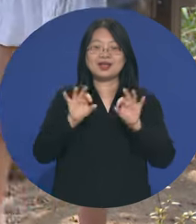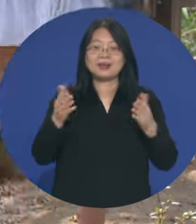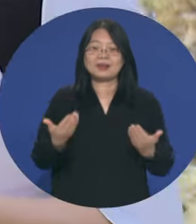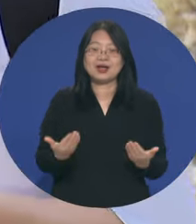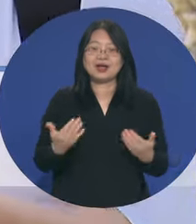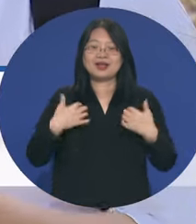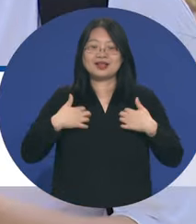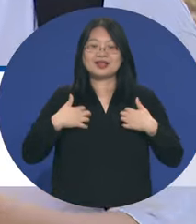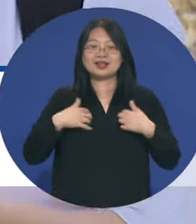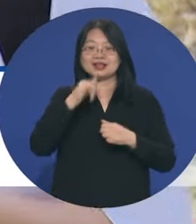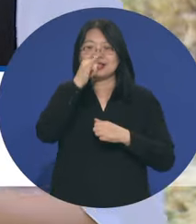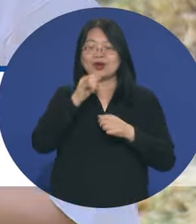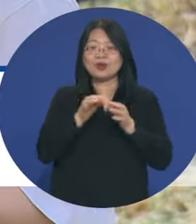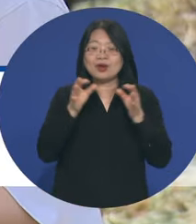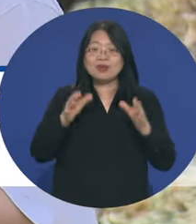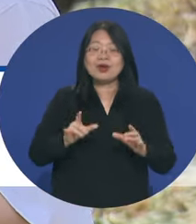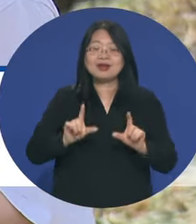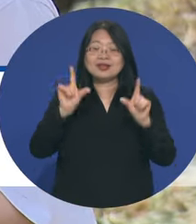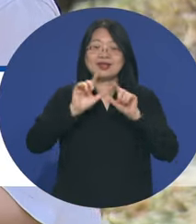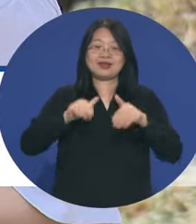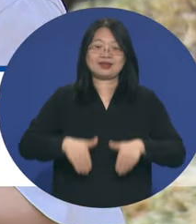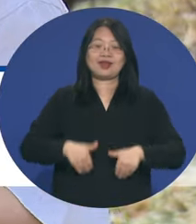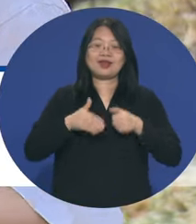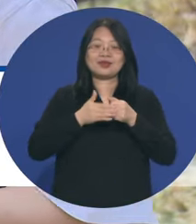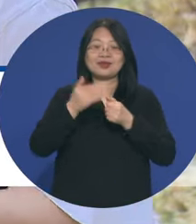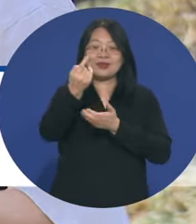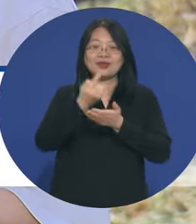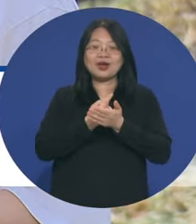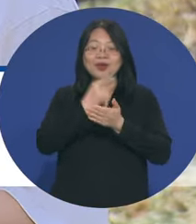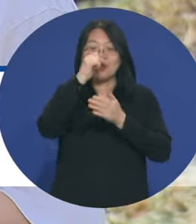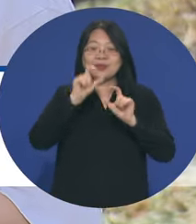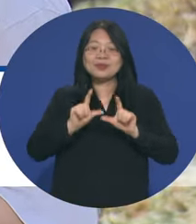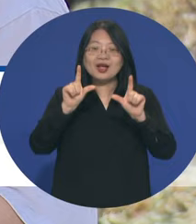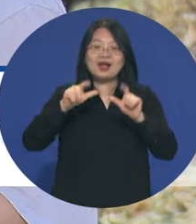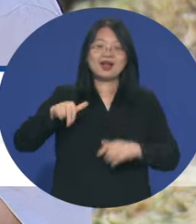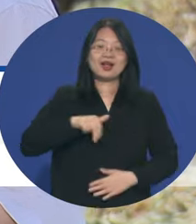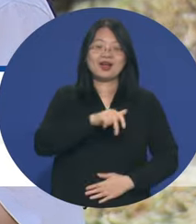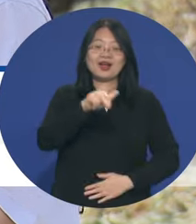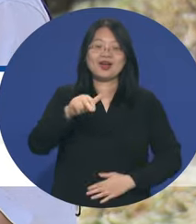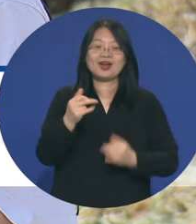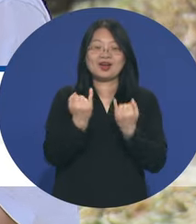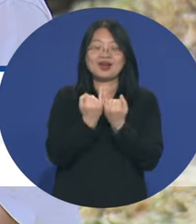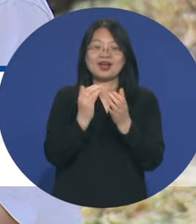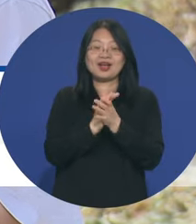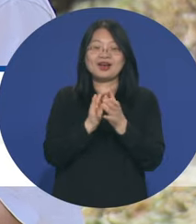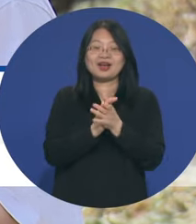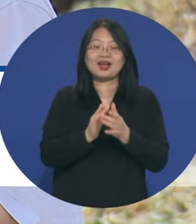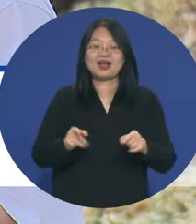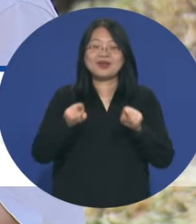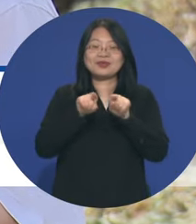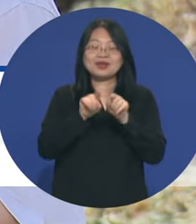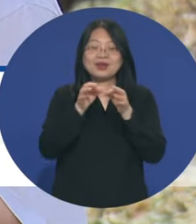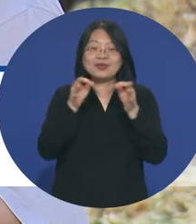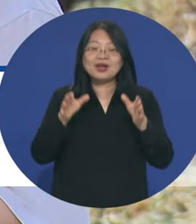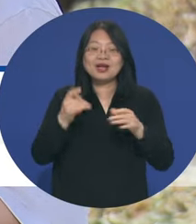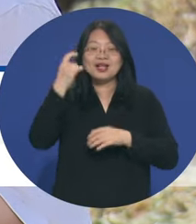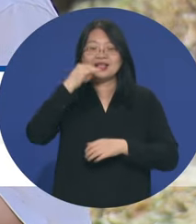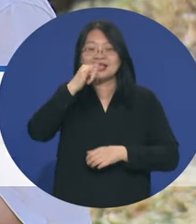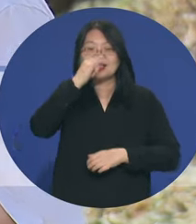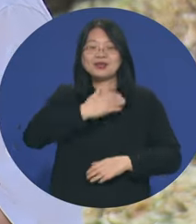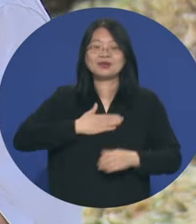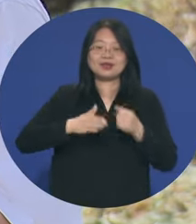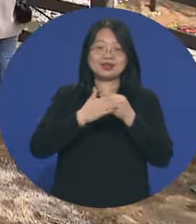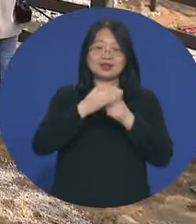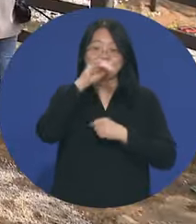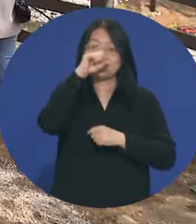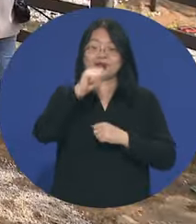시간. 오랜만에 날 풀려가지고 나와서 이렇게 좋은 날에 산책도 하고 여자친구랑 오랜만에 느낄 수 있는 감정이라 좋은